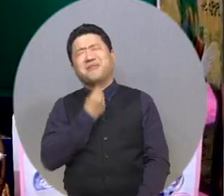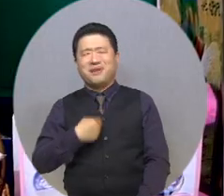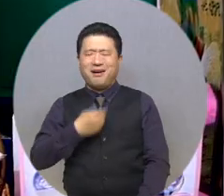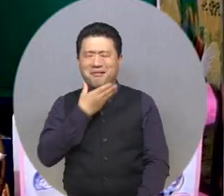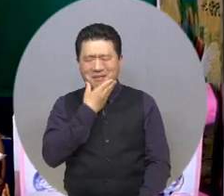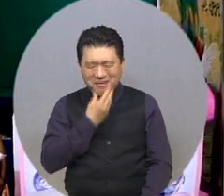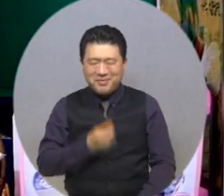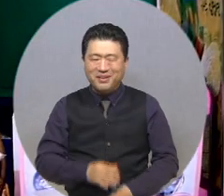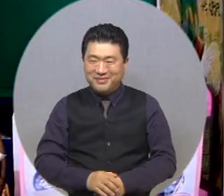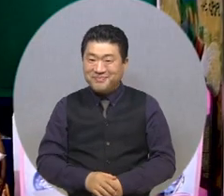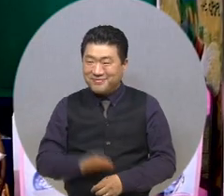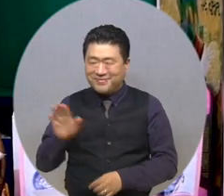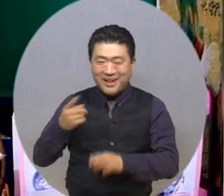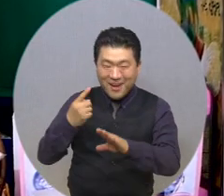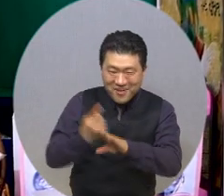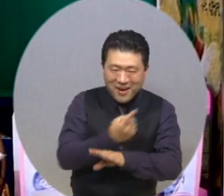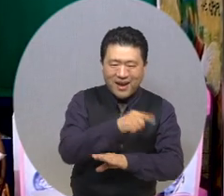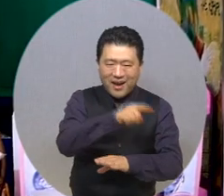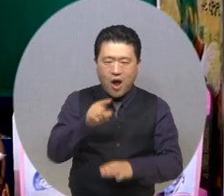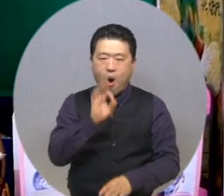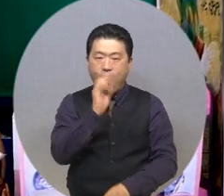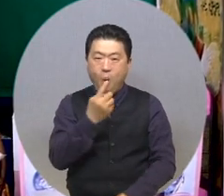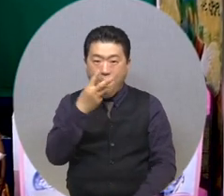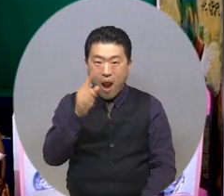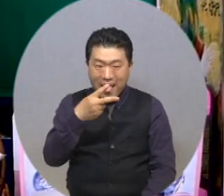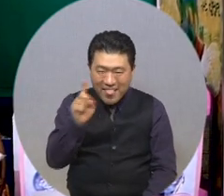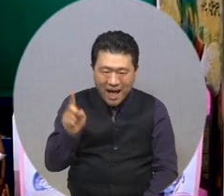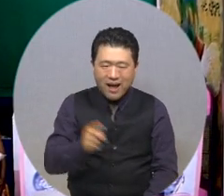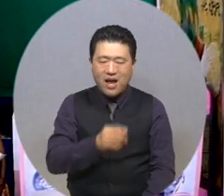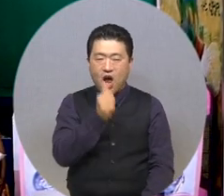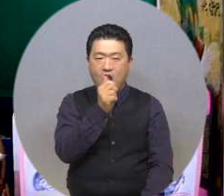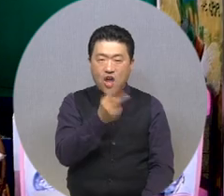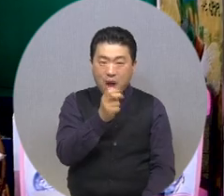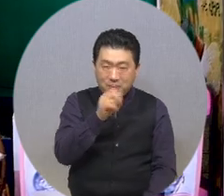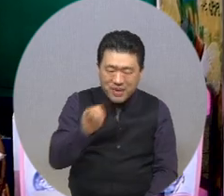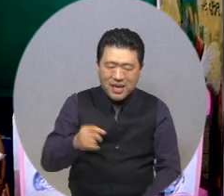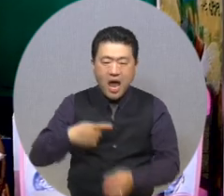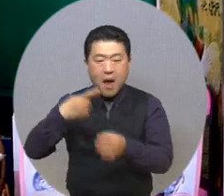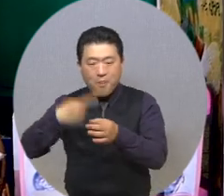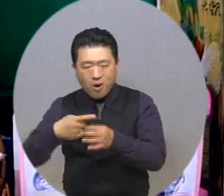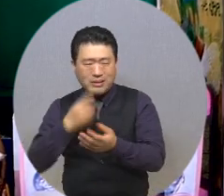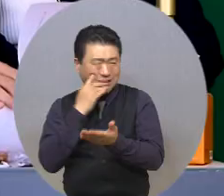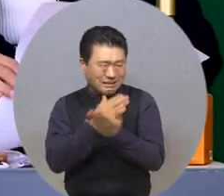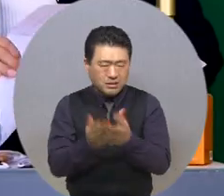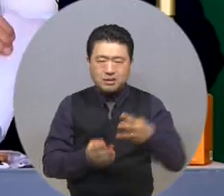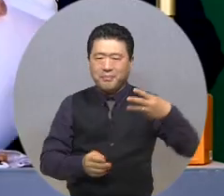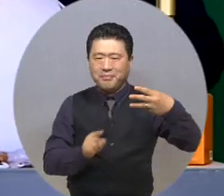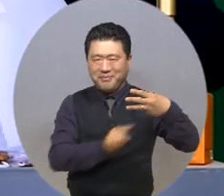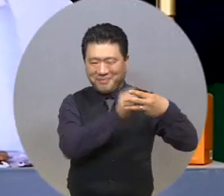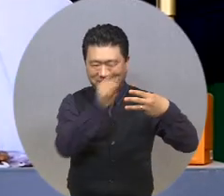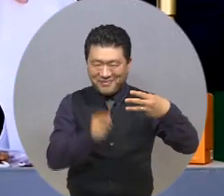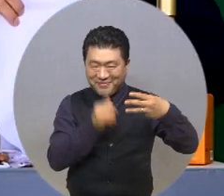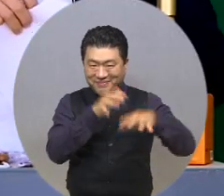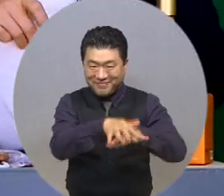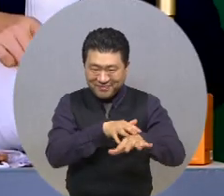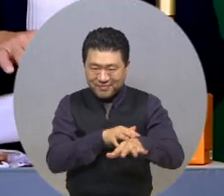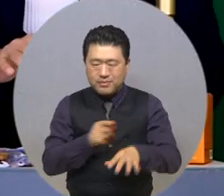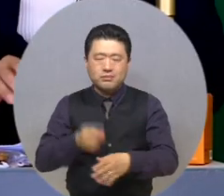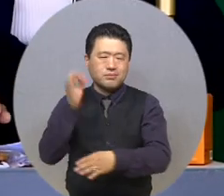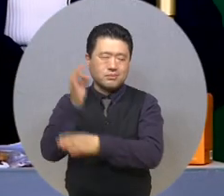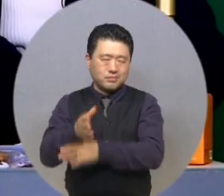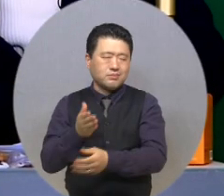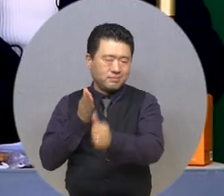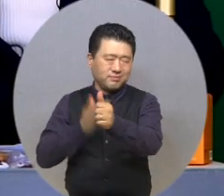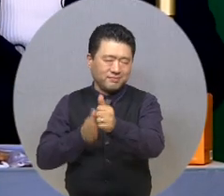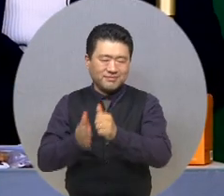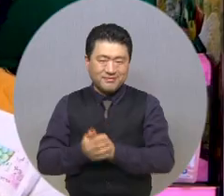이 밖에도 뭐 보란다 강정, 보리 강정, 네. 현미 강정 이렇게 3종 세트로도 있으니까 네. 여기에서 구입하시면 괜찮을 것